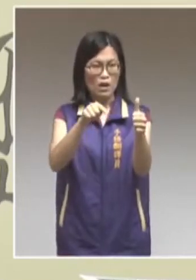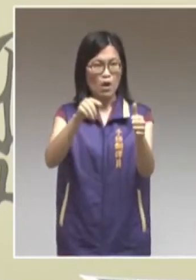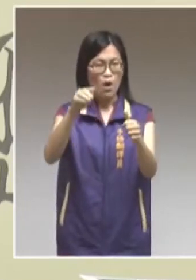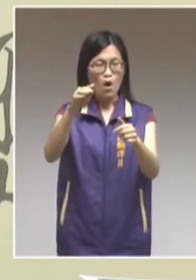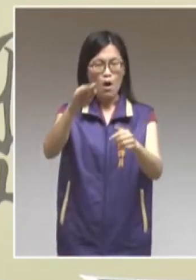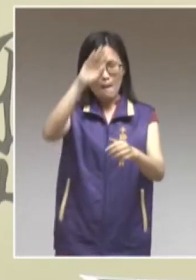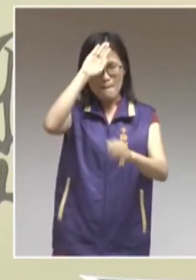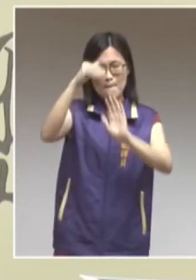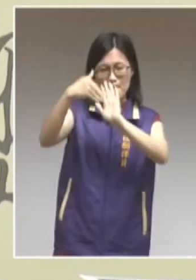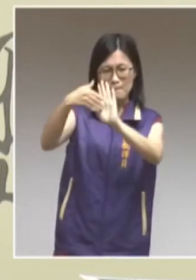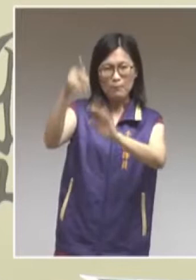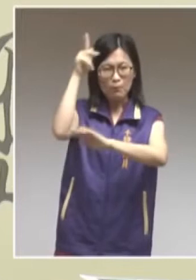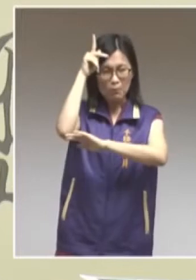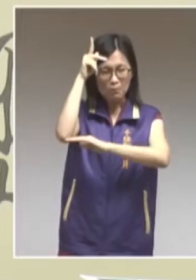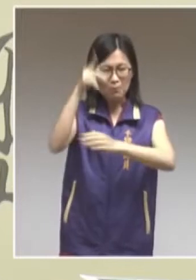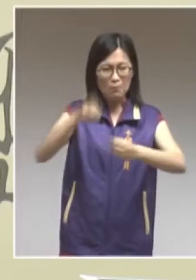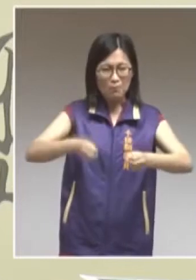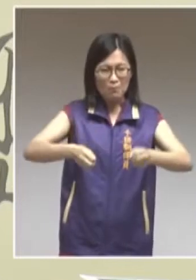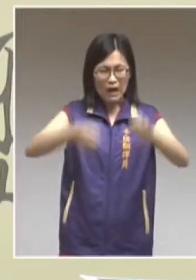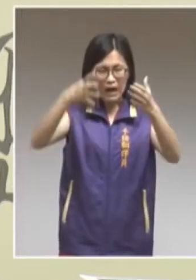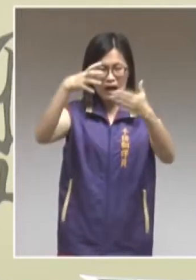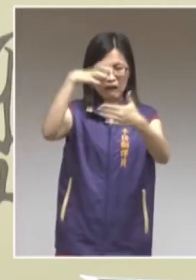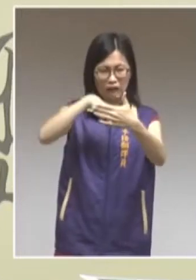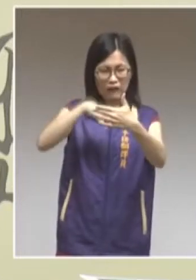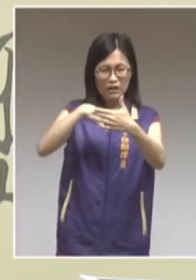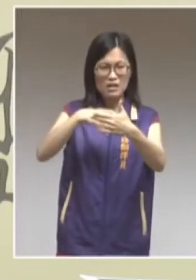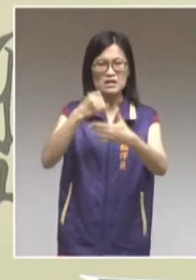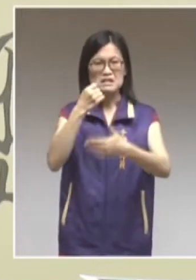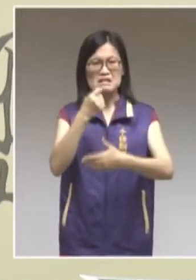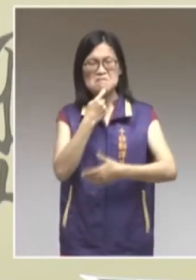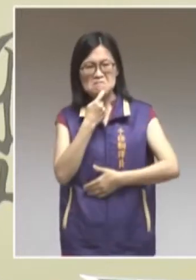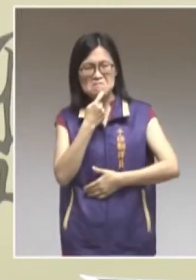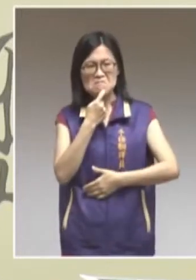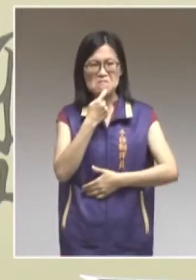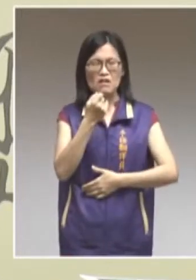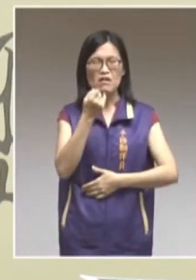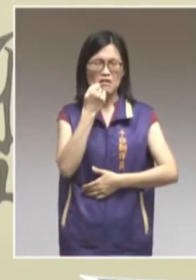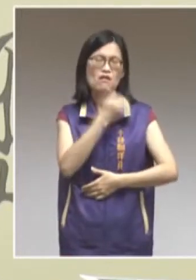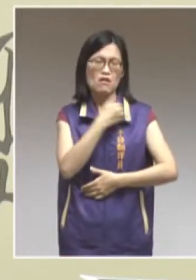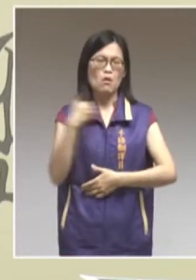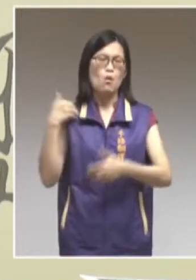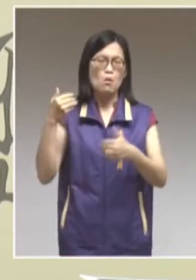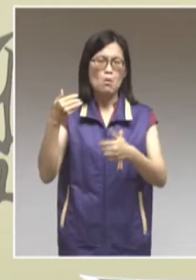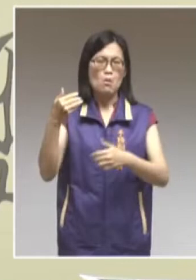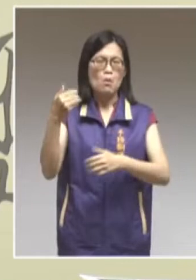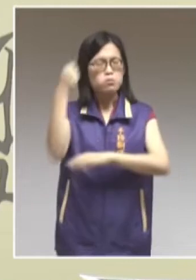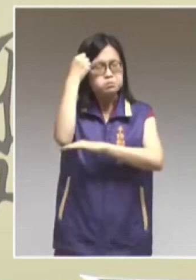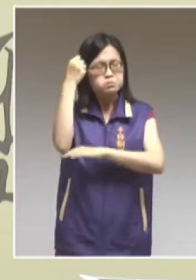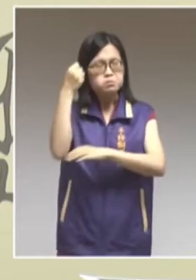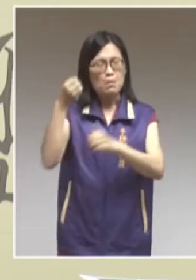面，这个有可能疑似这个防疫旅馆的一个感染，所以。我